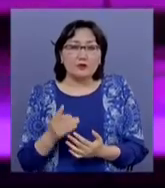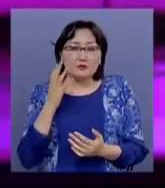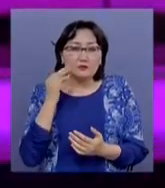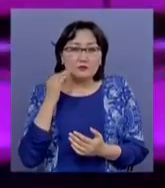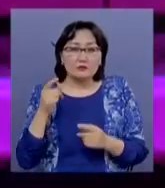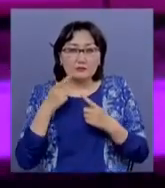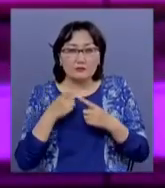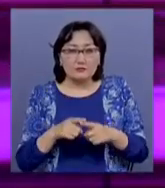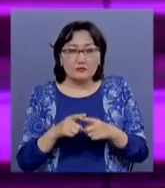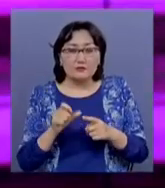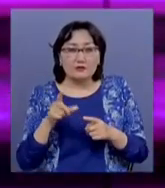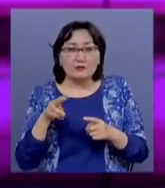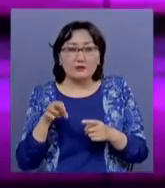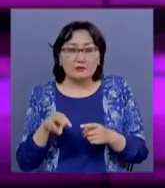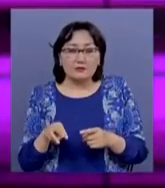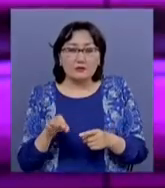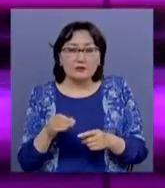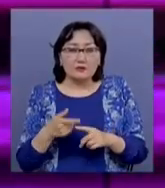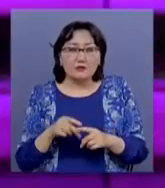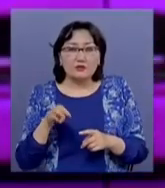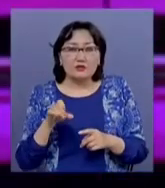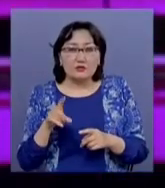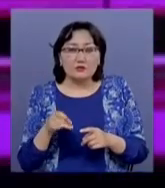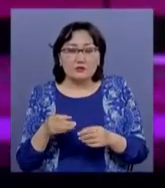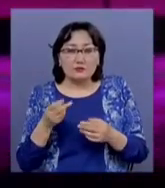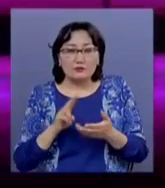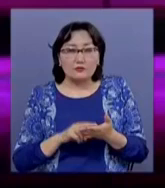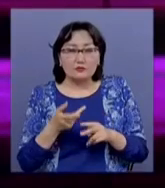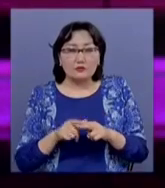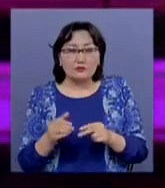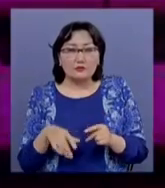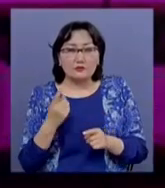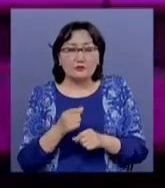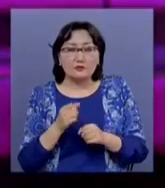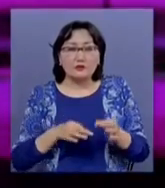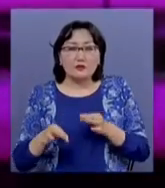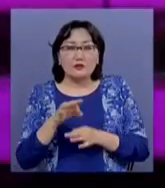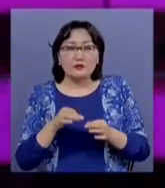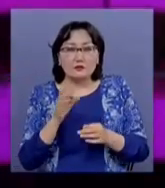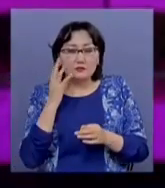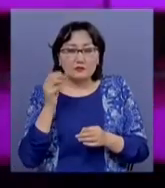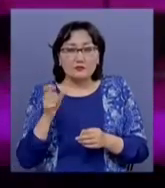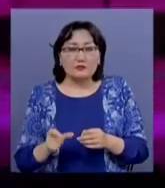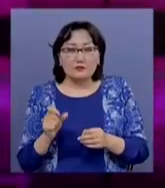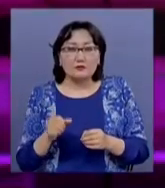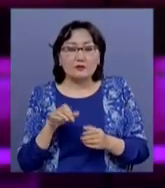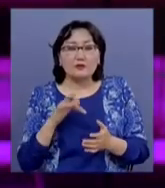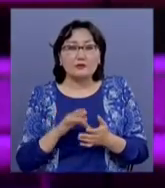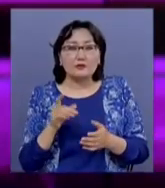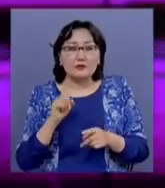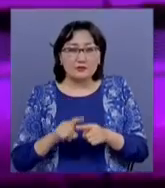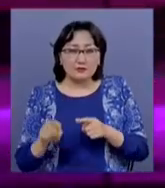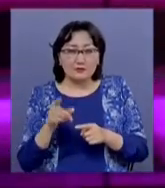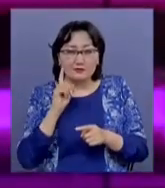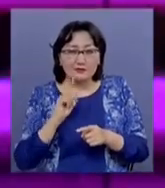Алматыда электросамокат кикшеринг жүйесі іске қосылады. Елімізде алғаш рет қолға алынған жоба алматылықтарға қалада тез әрі ыңғайлы